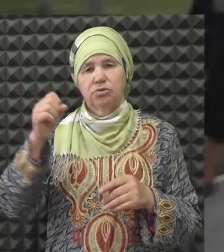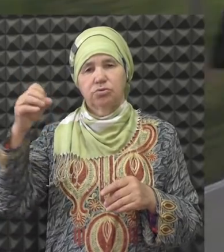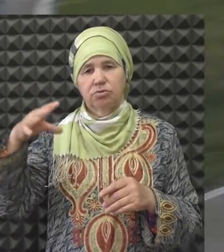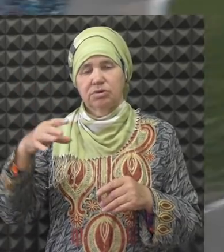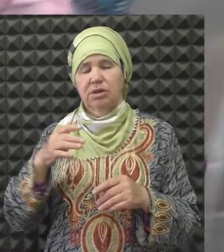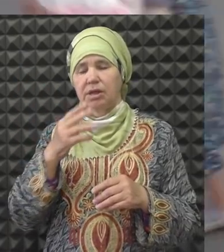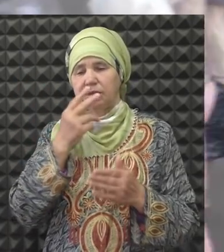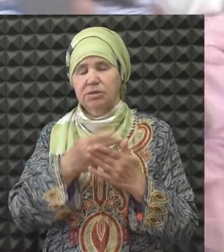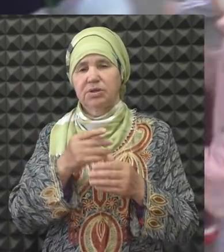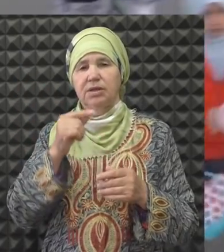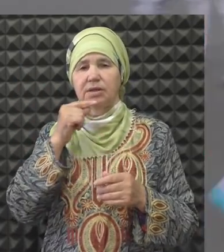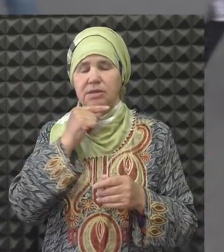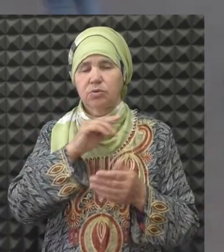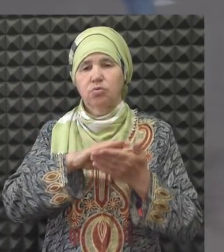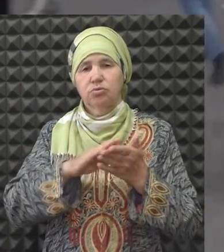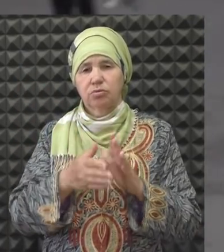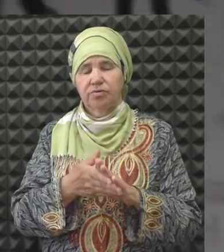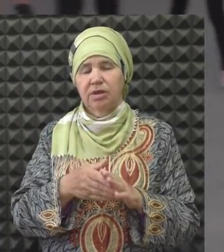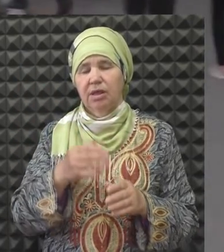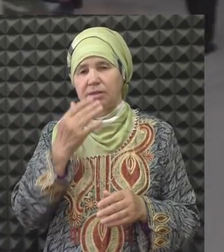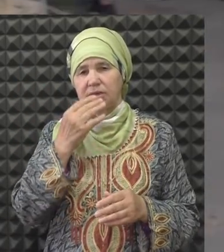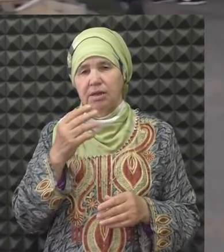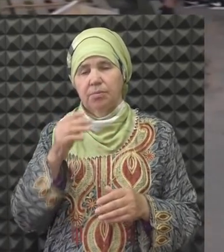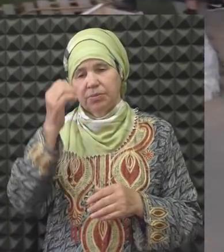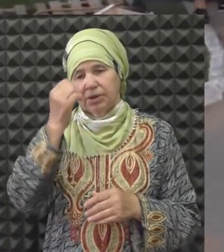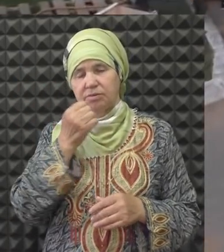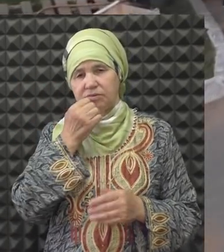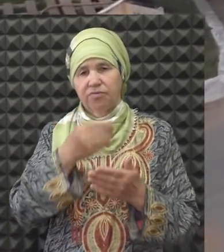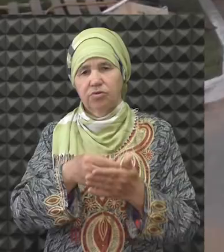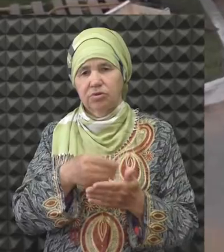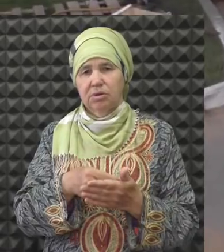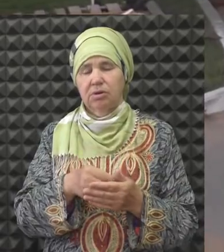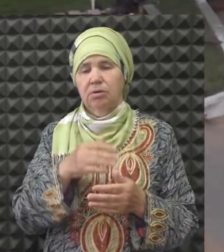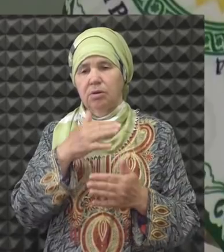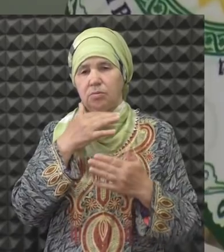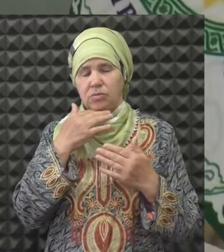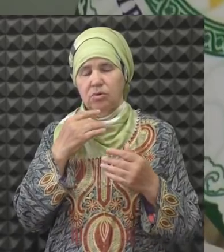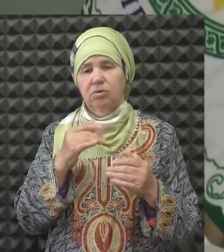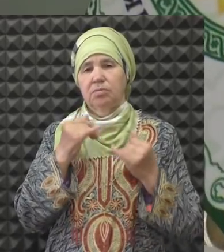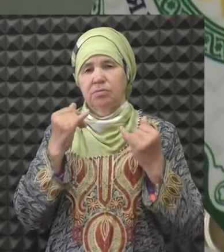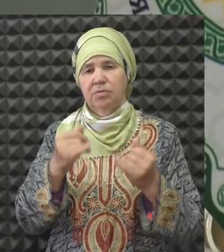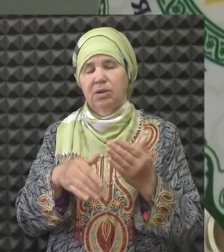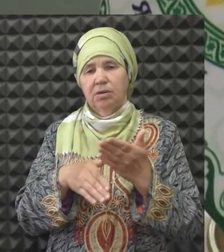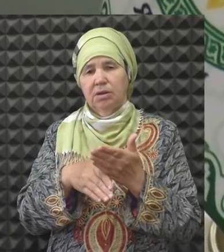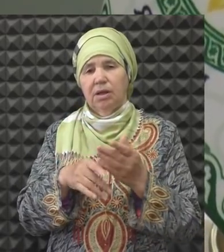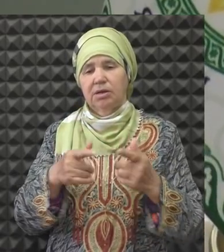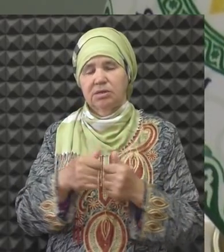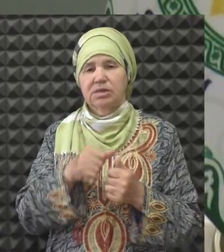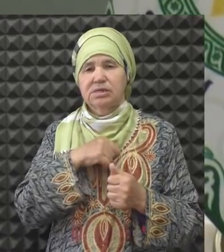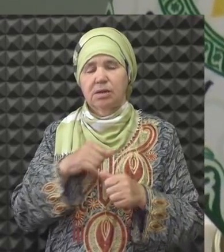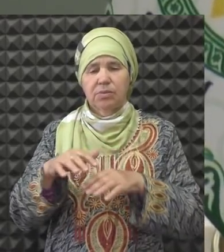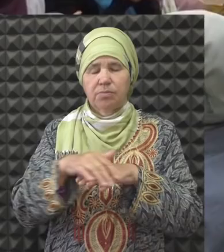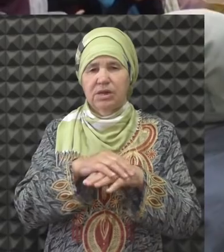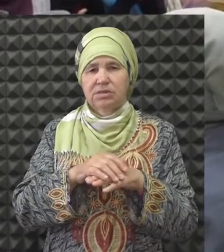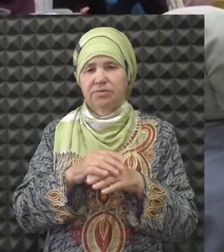солнца. Несмотря на непростые экономические условия, Национальный исламский благотворительный фонд «Ярдам» вновь объединил меценатов для